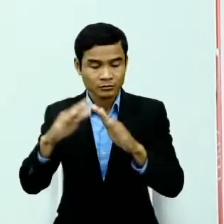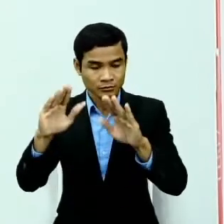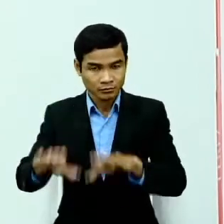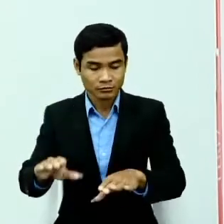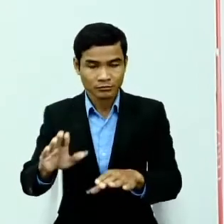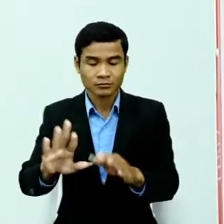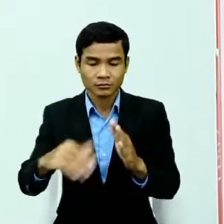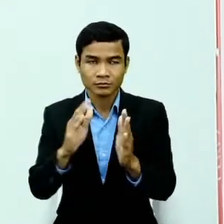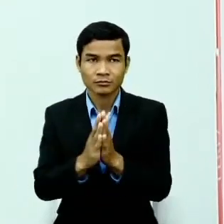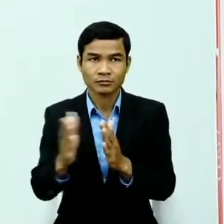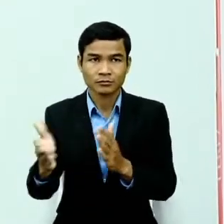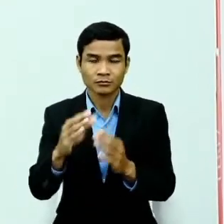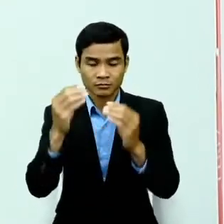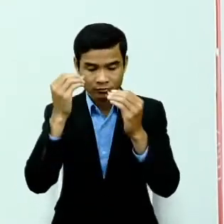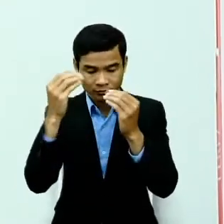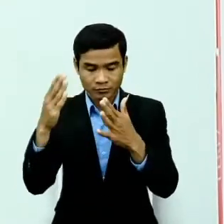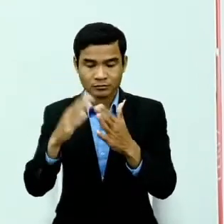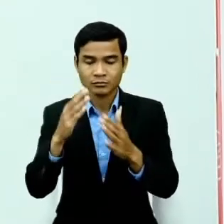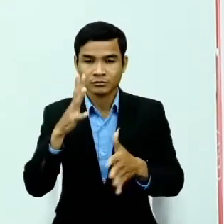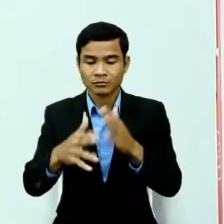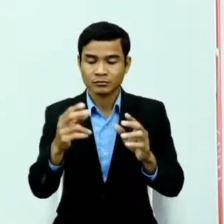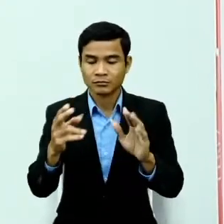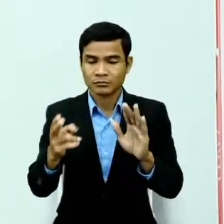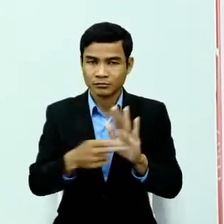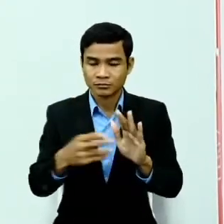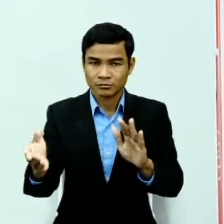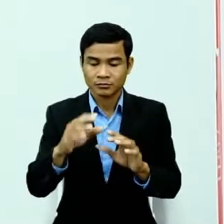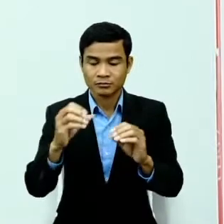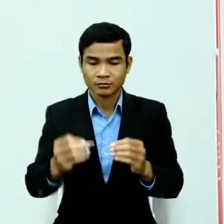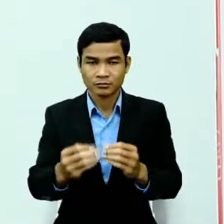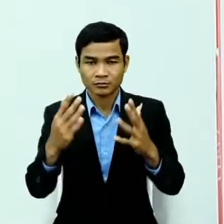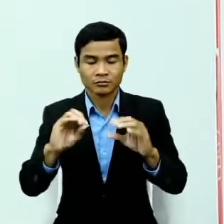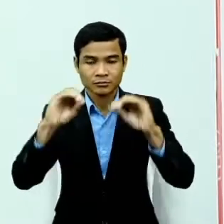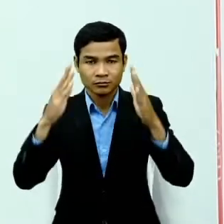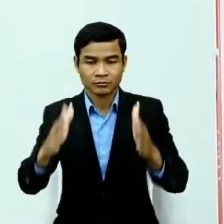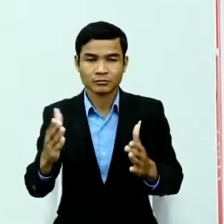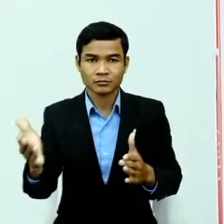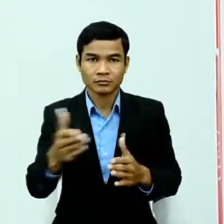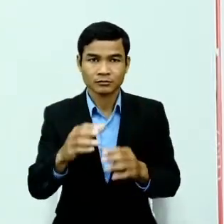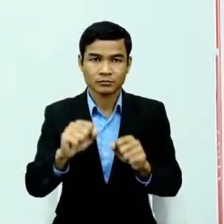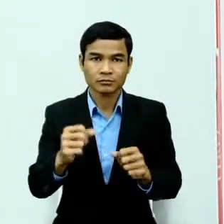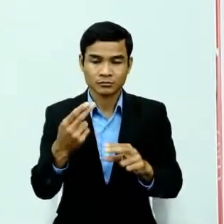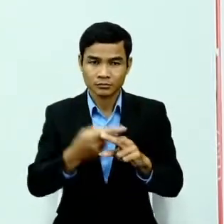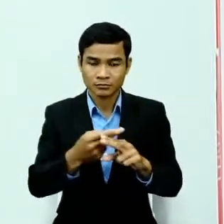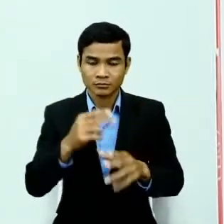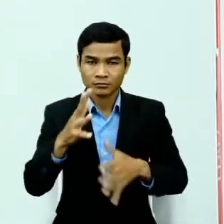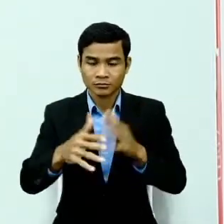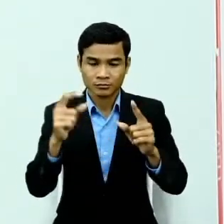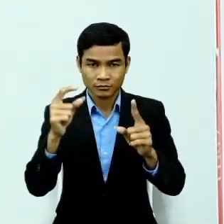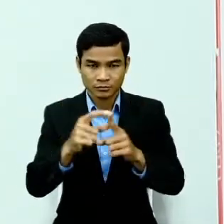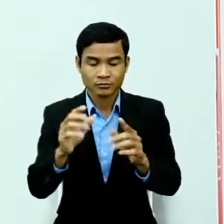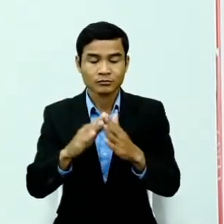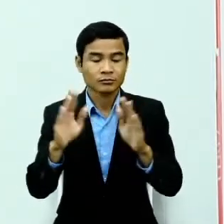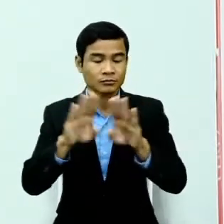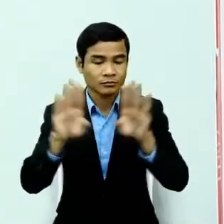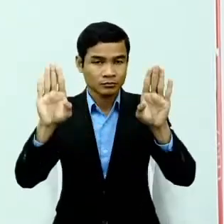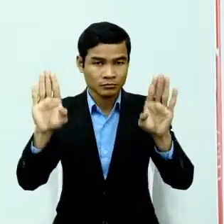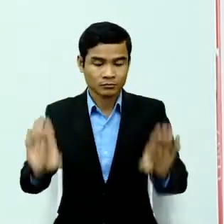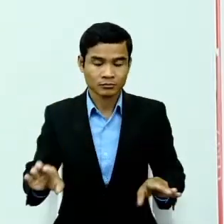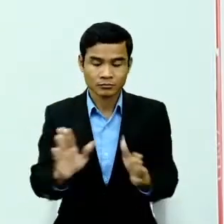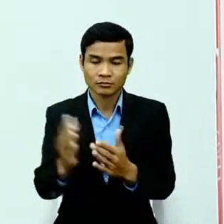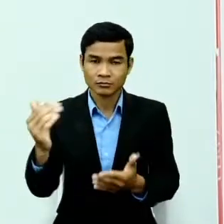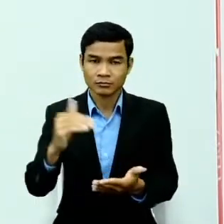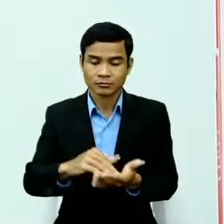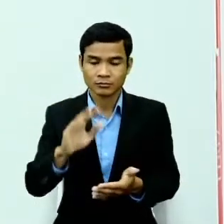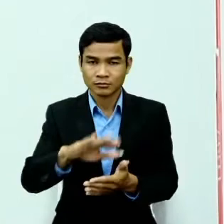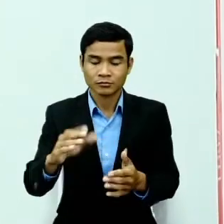cha con đầm bay ở cả ăn được bạc con căn tại ban trái nè kêu nâng nôm con từ vắt hắt ăn pịa nơi lướt đã khen bình đòn cha